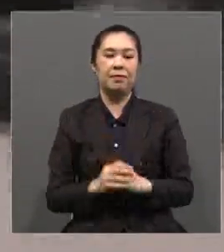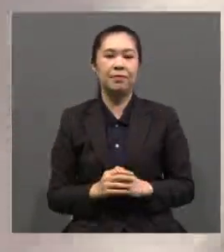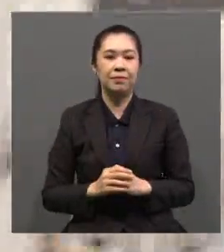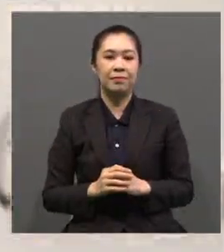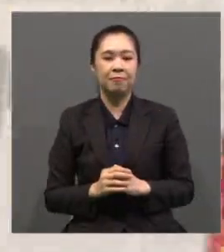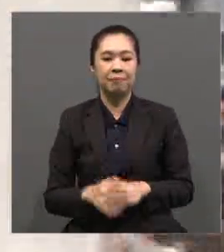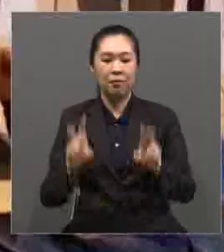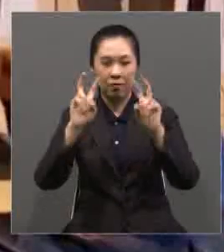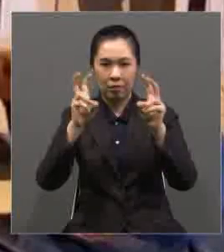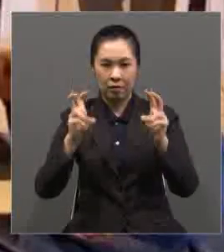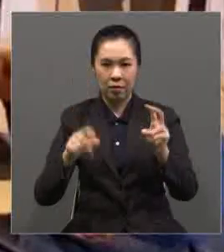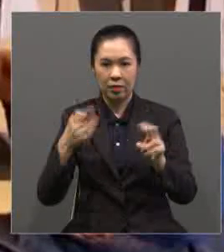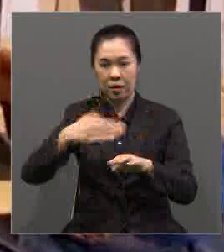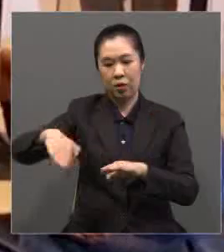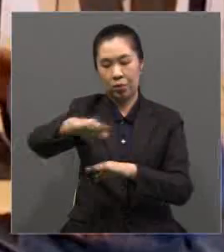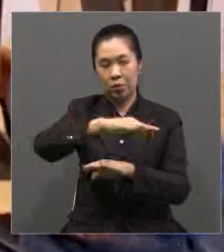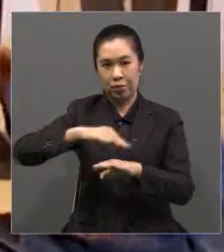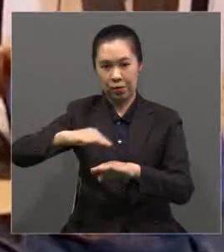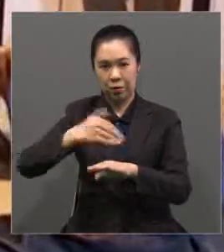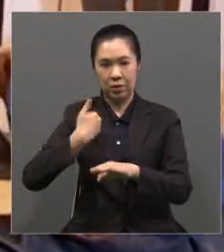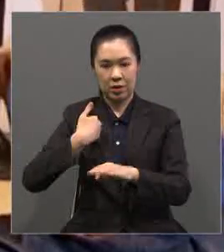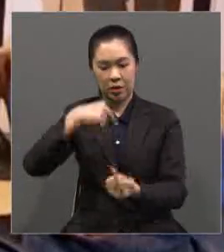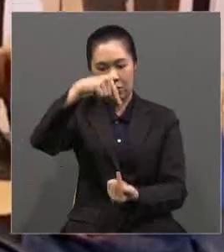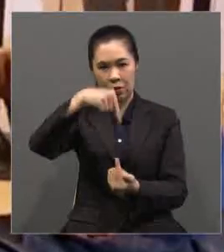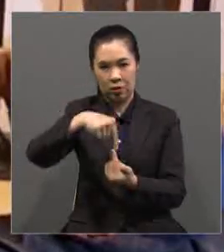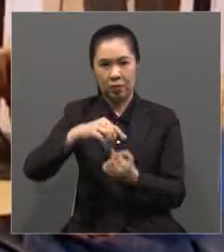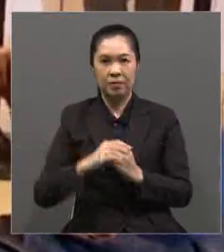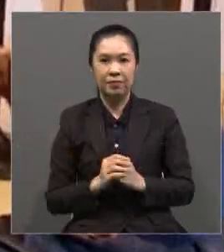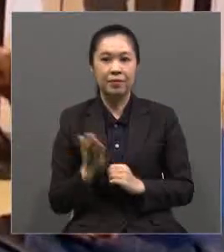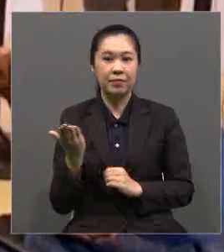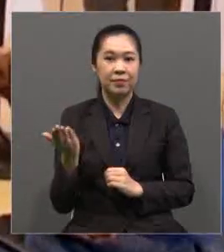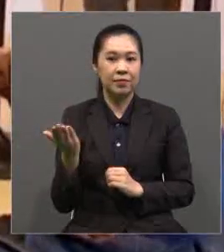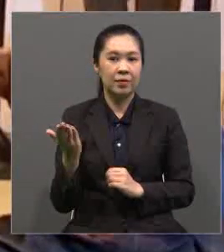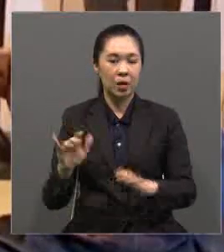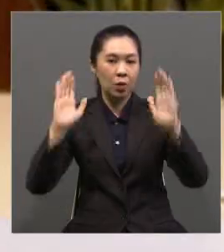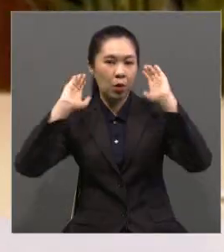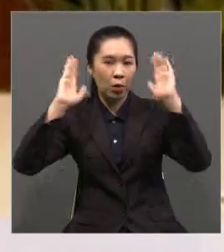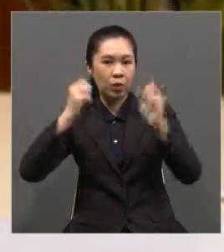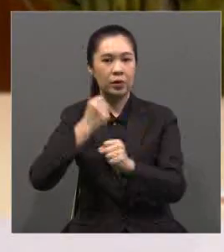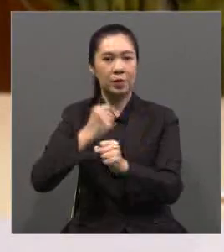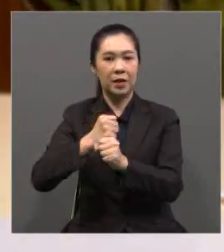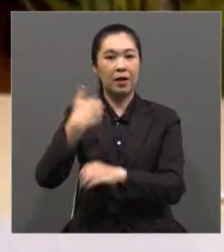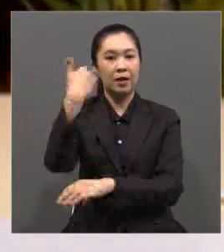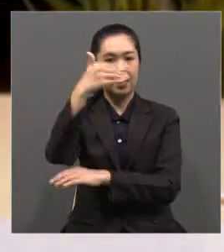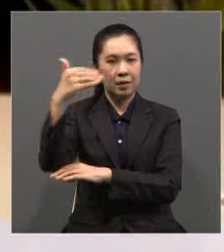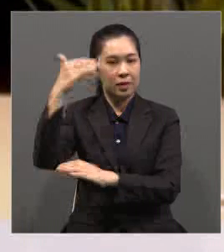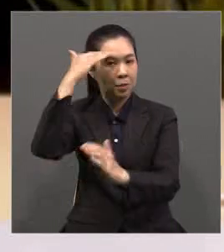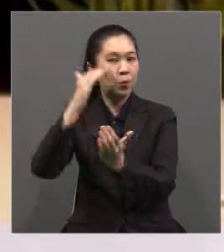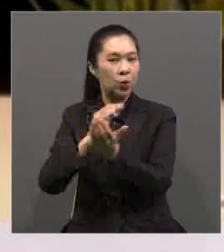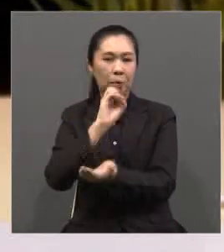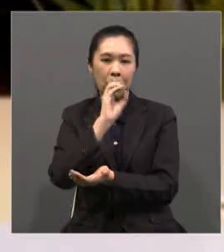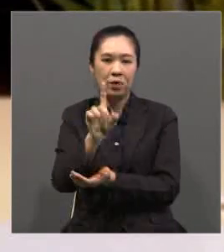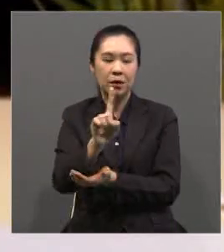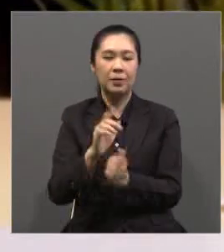ข้อสั่งการเรื่องของการตั้งด่านตรวจทั่วประเทศกันบ้างนะคะพลตำรวจตรีอัจฉยนต์ไกลทองโฆษกสำนักงานตำรวจแห่งชาติก็มีการเปิดเผยนะ